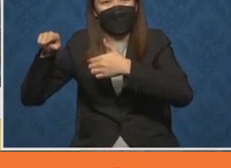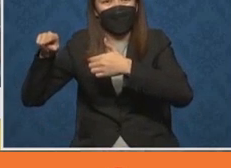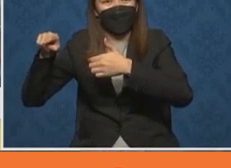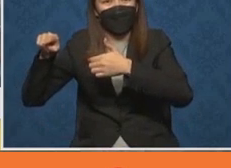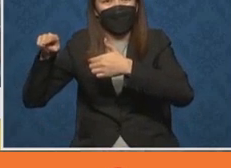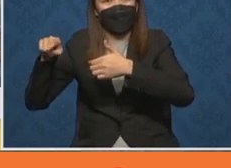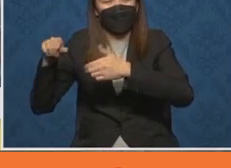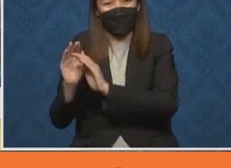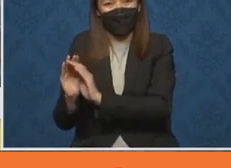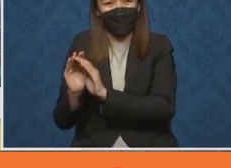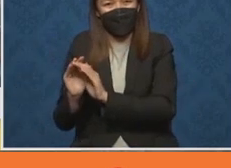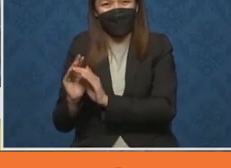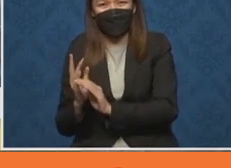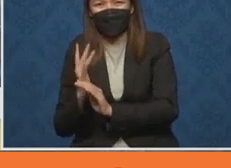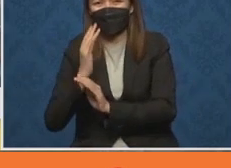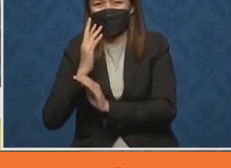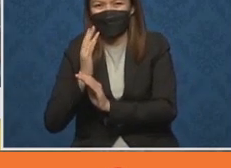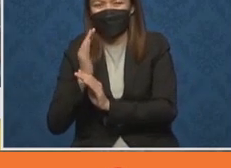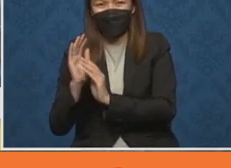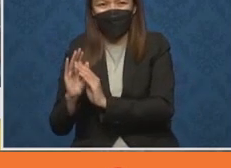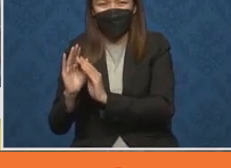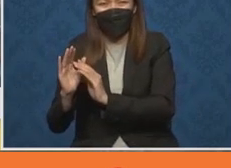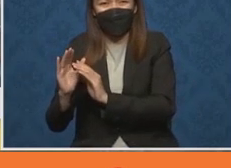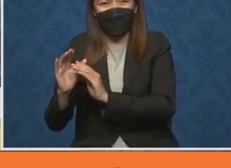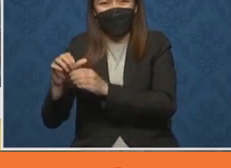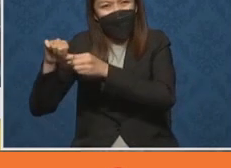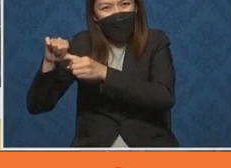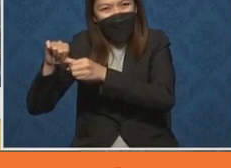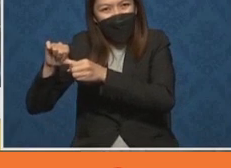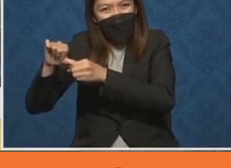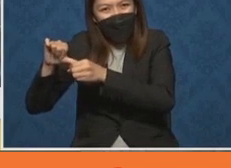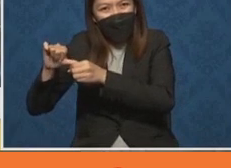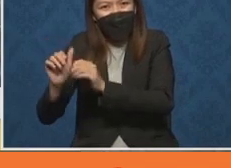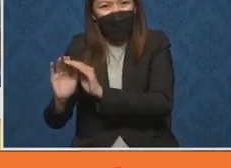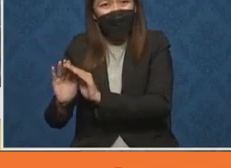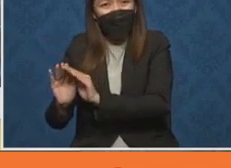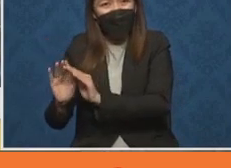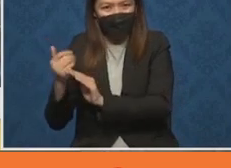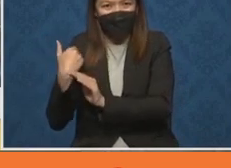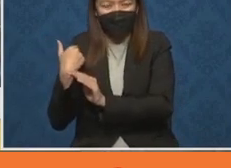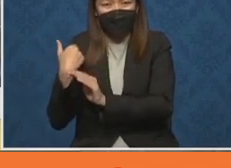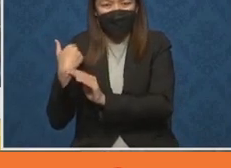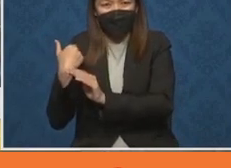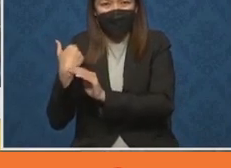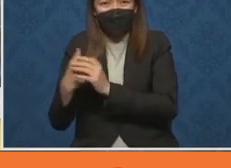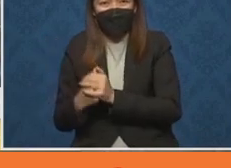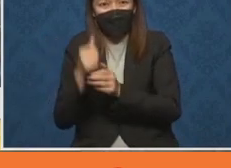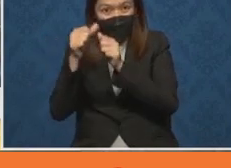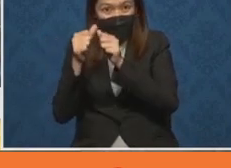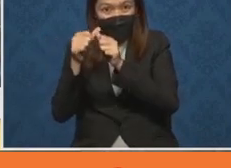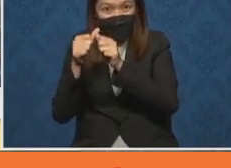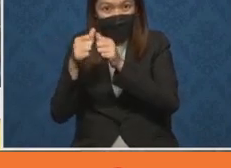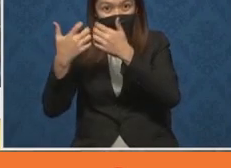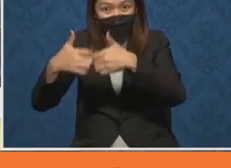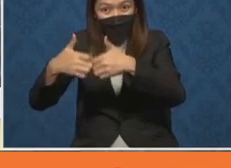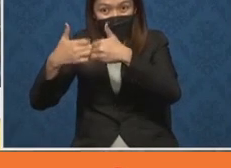หมักกัศด้ครัมีที่เก็บกัศ ไ้เรยบร้อยถ้เรวยังจำกได้ แรามเคสโงงานมง